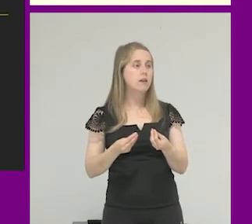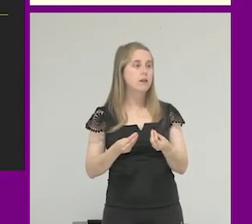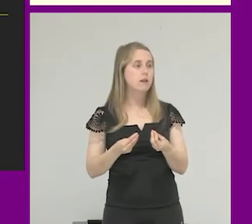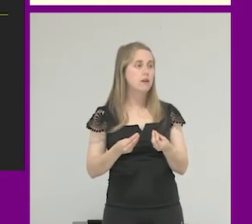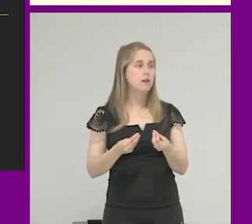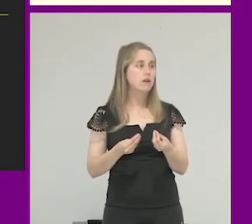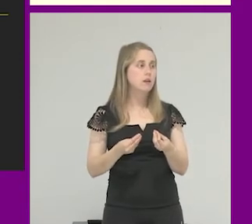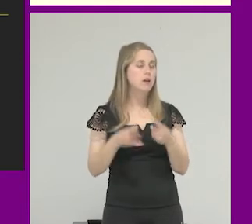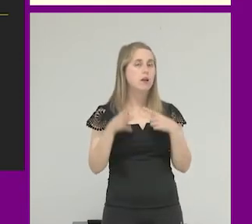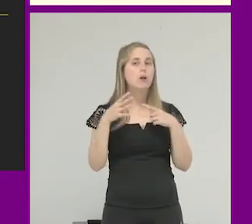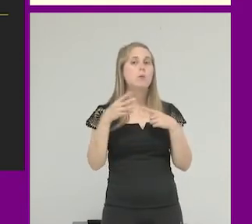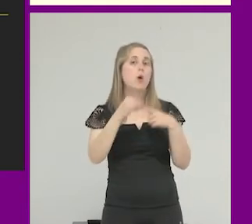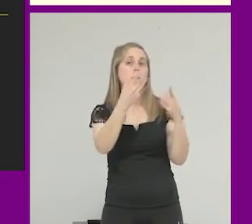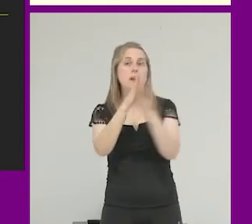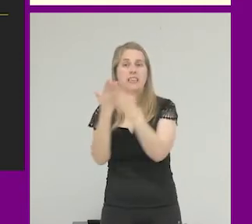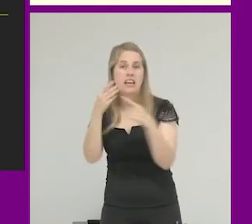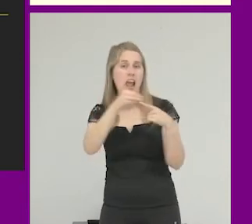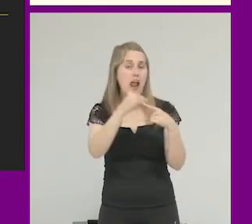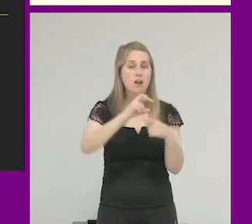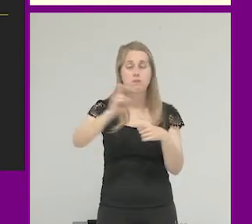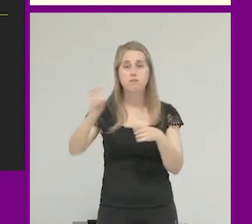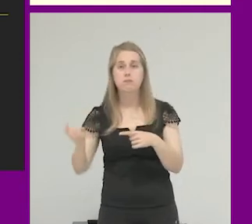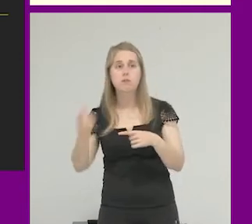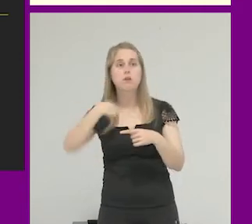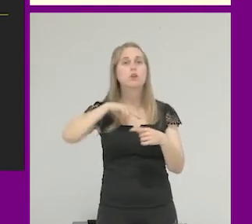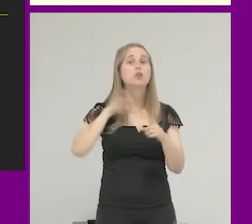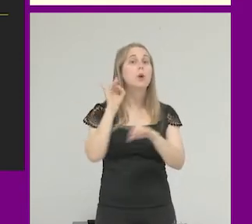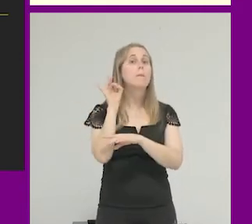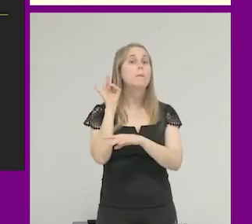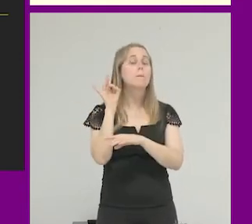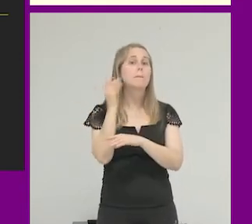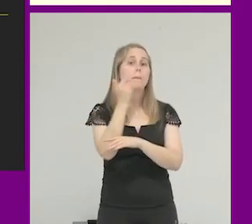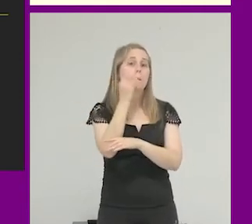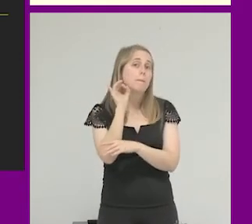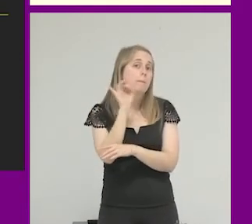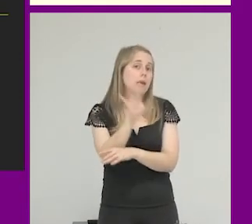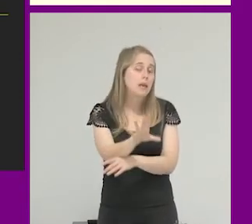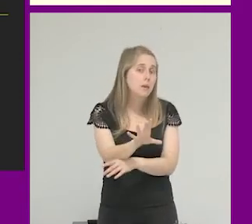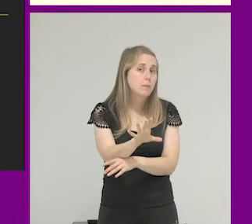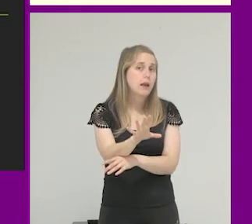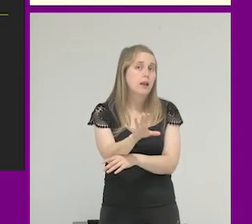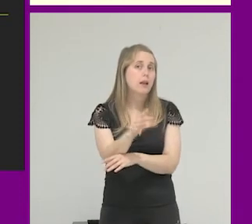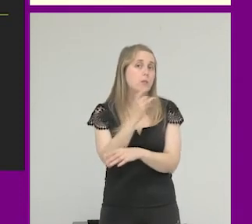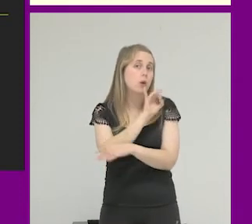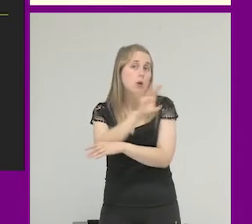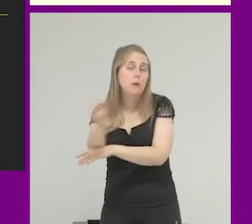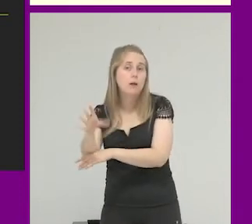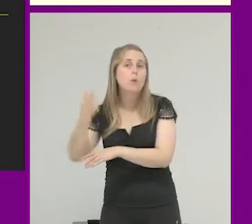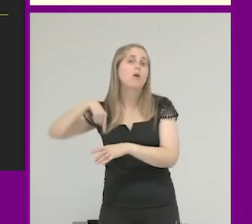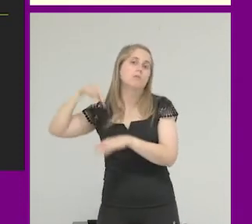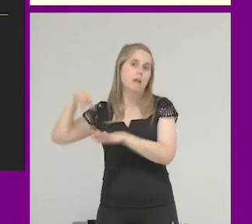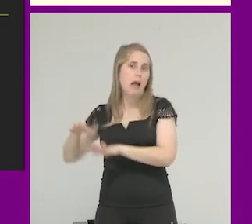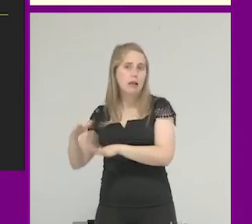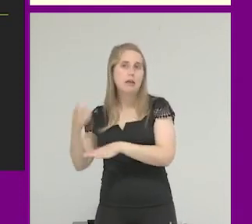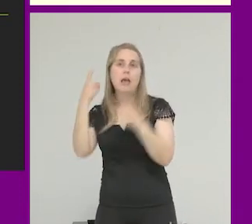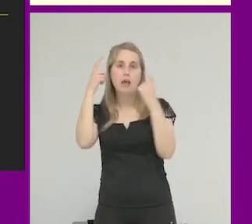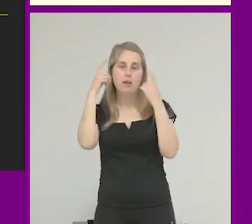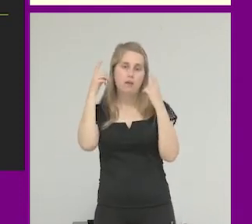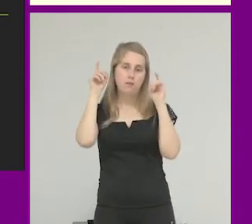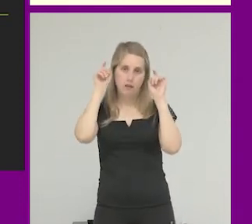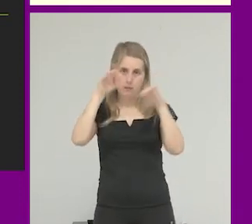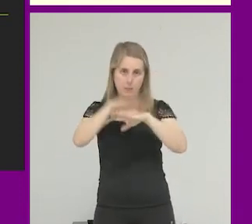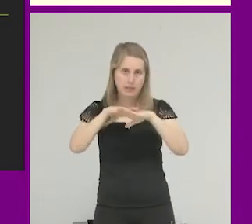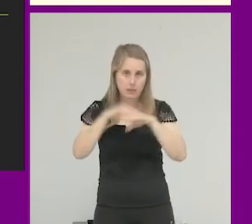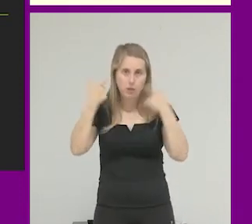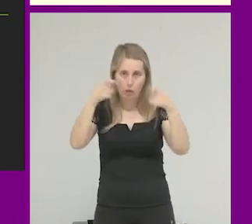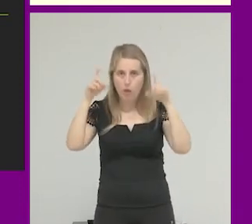bueno, materialak lortzeko eta berreskuratzeko bidali genuen email bat, bueno, bidali zuten hemendik hezkuntza sailatik eta